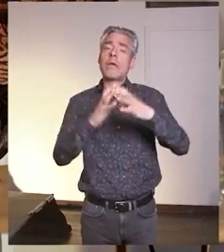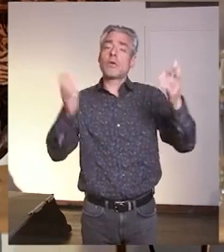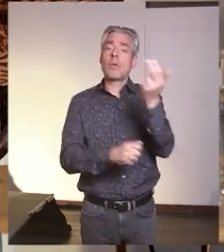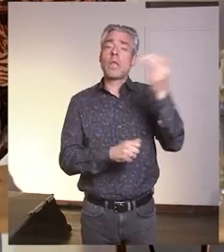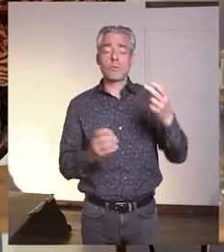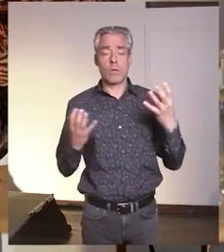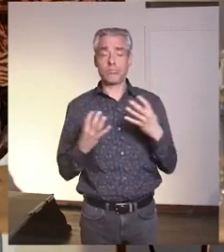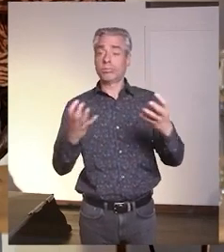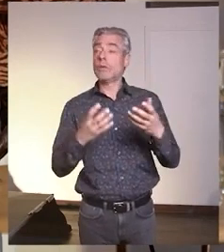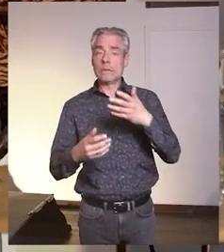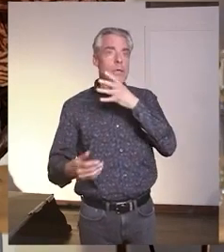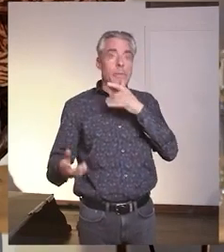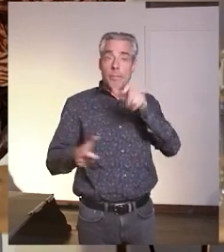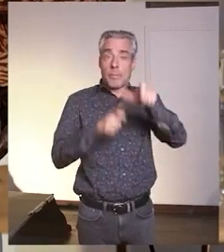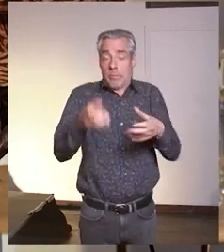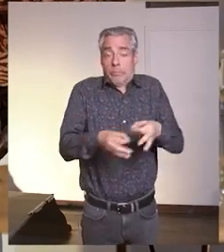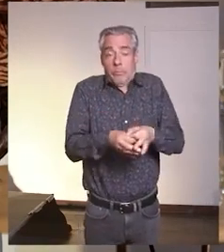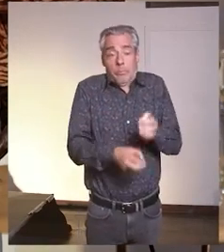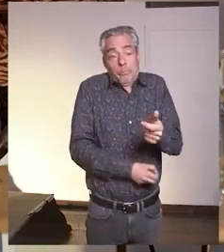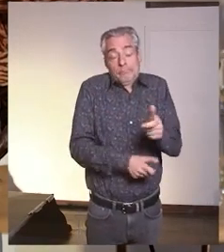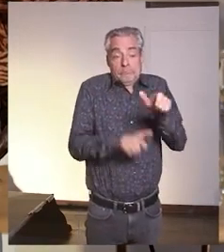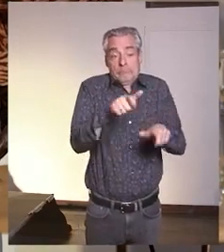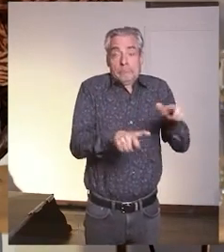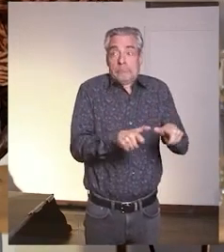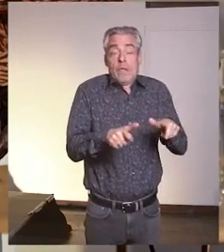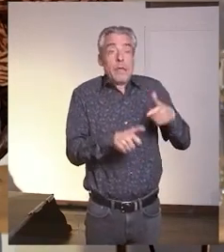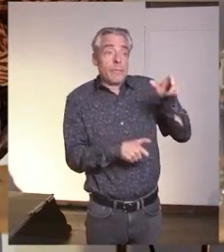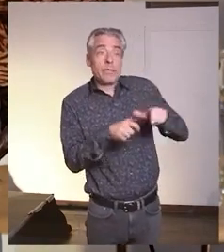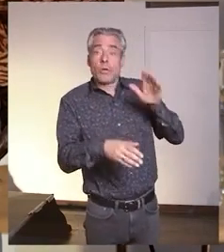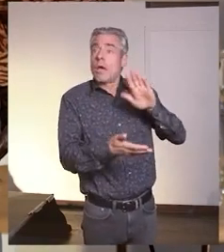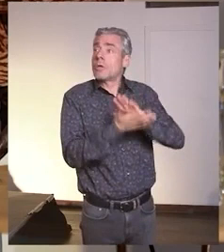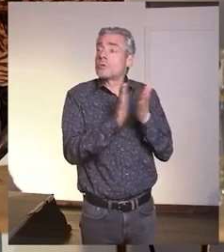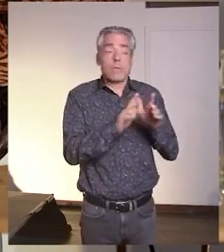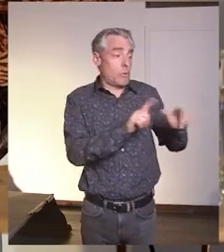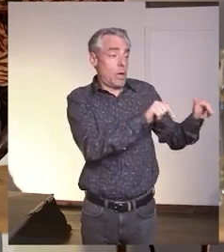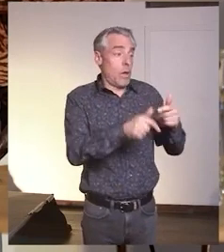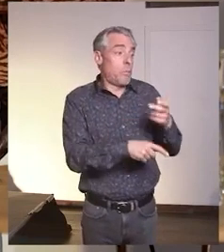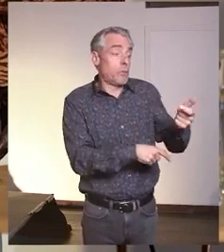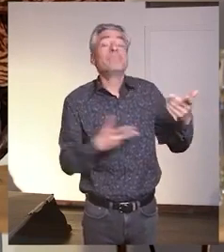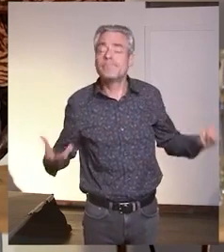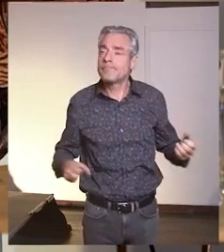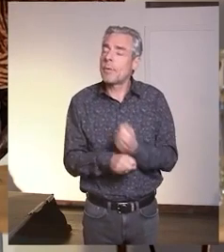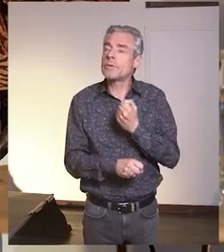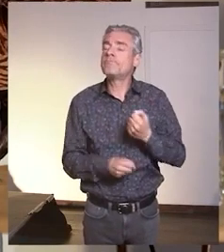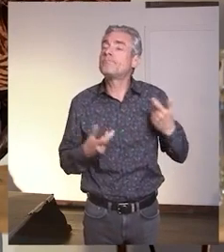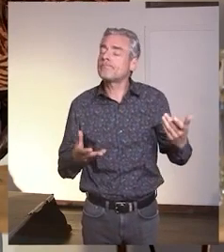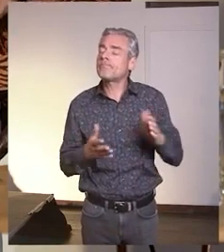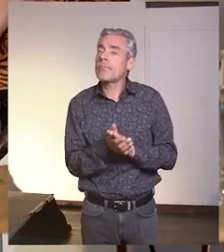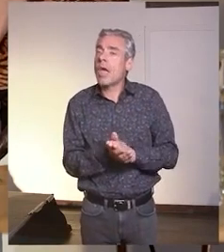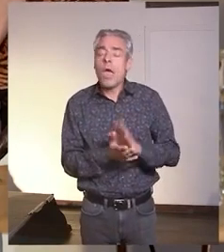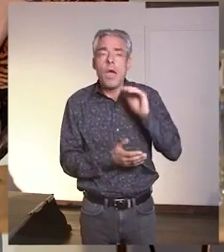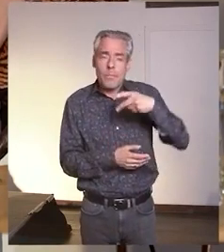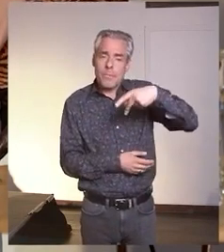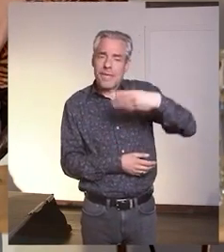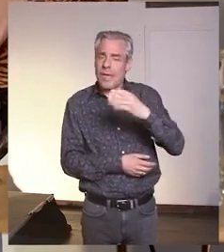nationale, auquel on n'a pas vu grand monde d'ailleurs parmi les personnes représentantes ici. Et en fait, c'est même pas la PMA qu'on